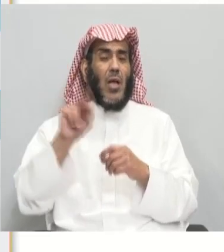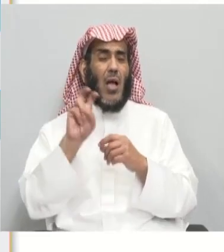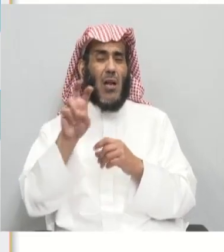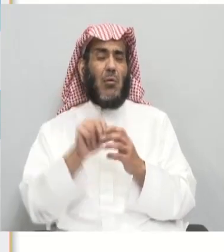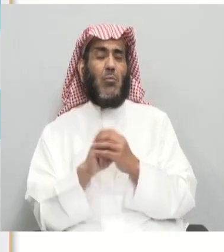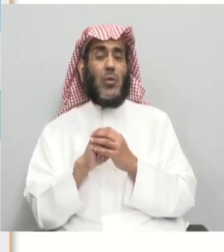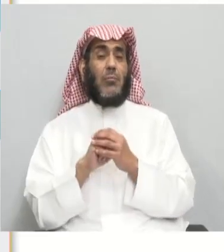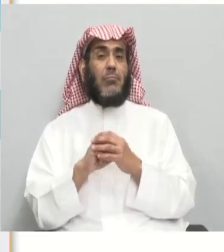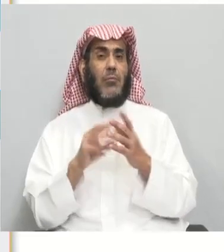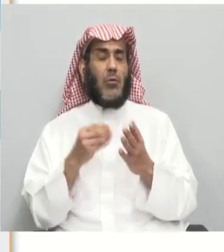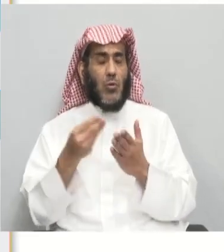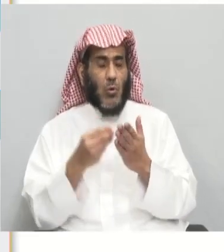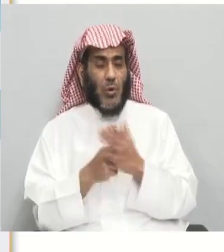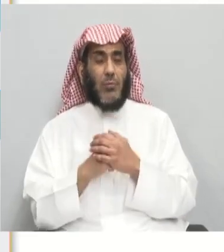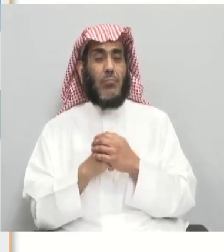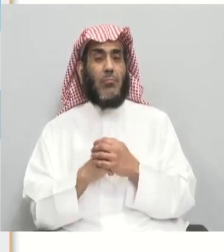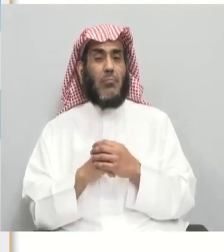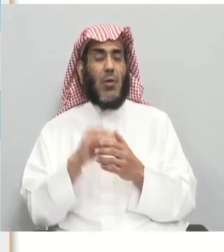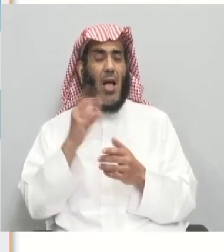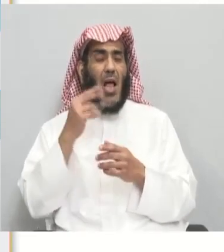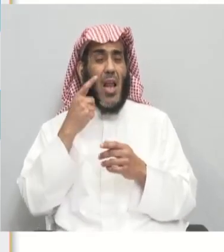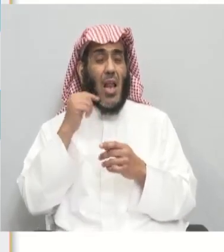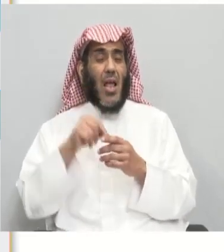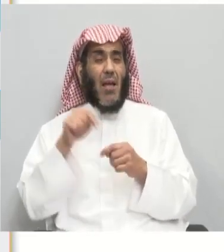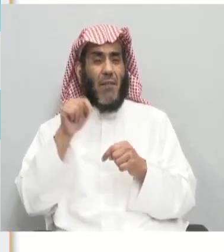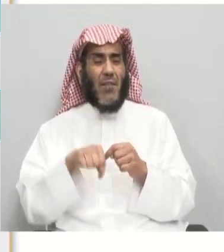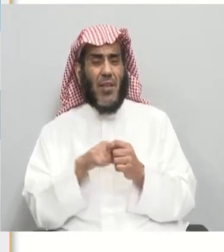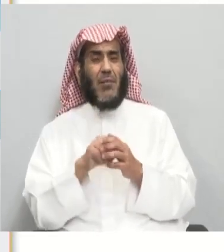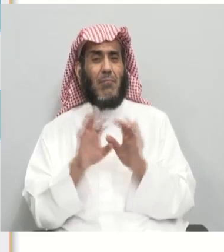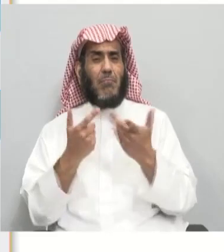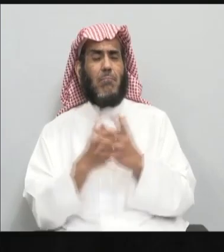المربوطه ندون الحياه في